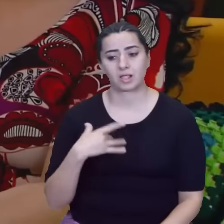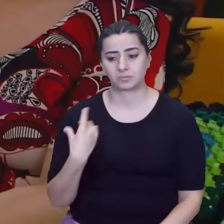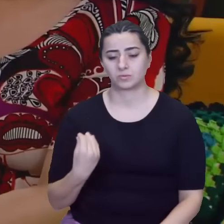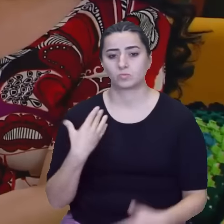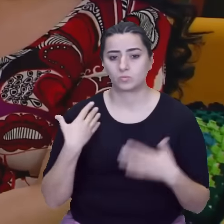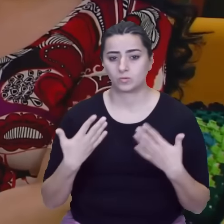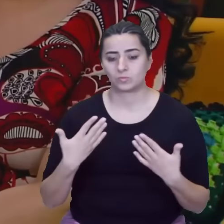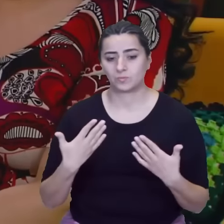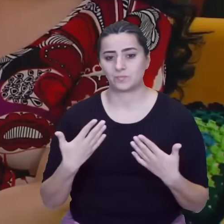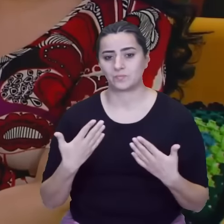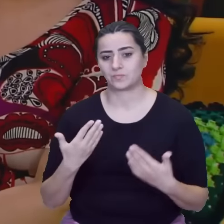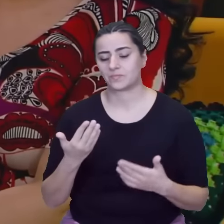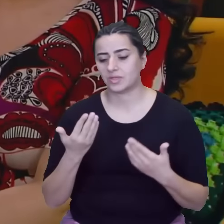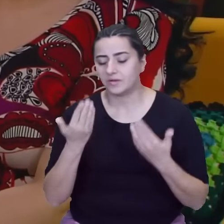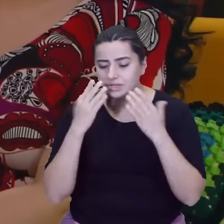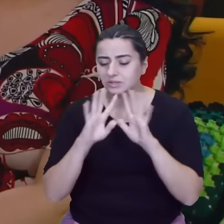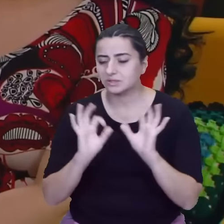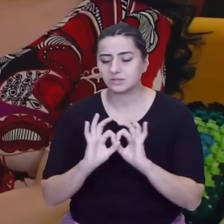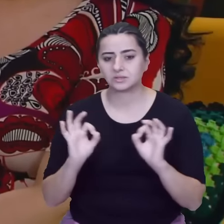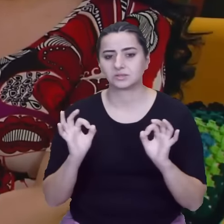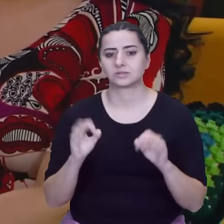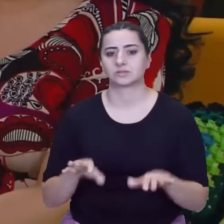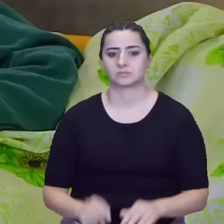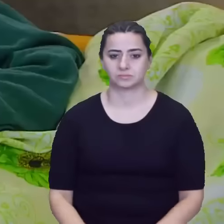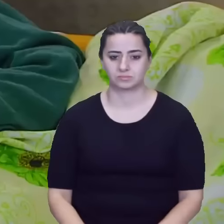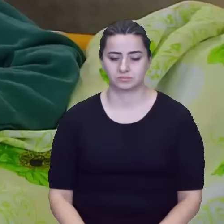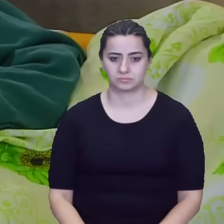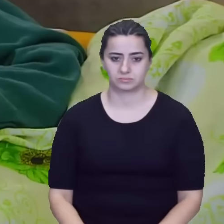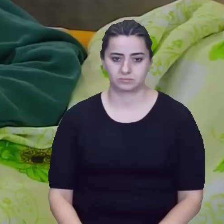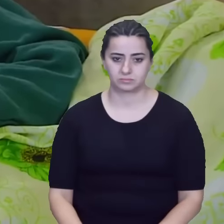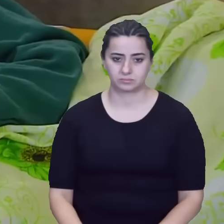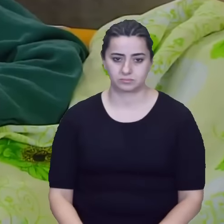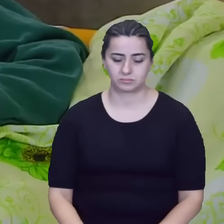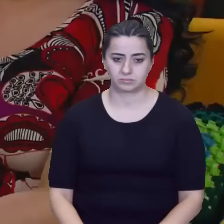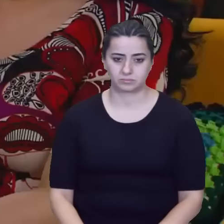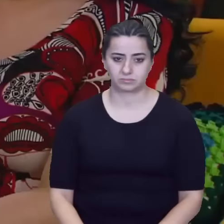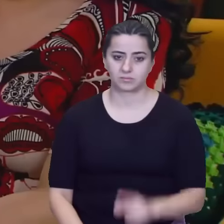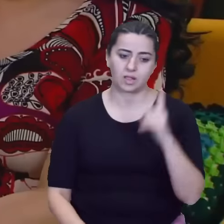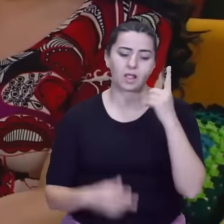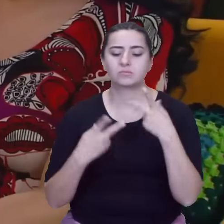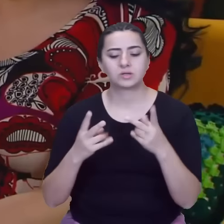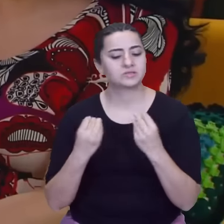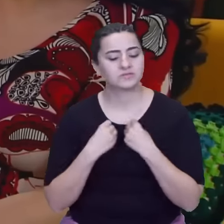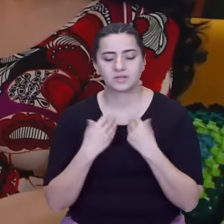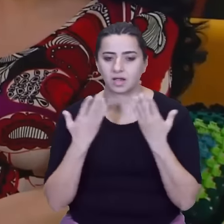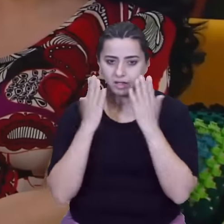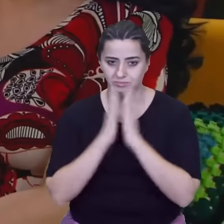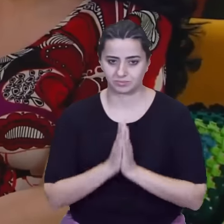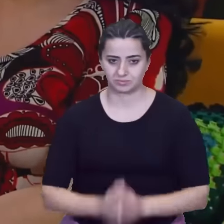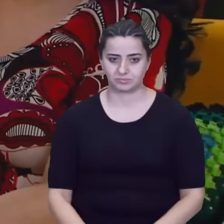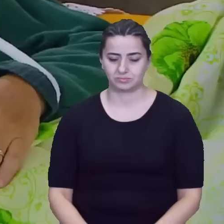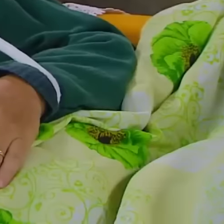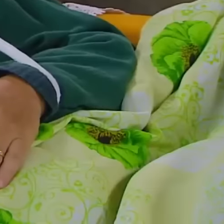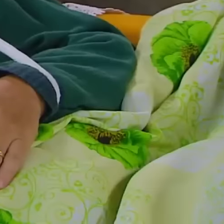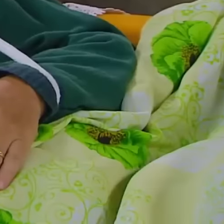yüreği bol. Yani sadakasız, fitresiz durmaz. Allah'ım onu bağışladı bize. Allah'ım bağışladı